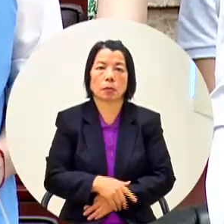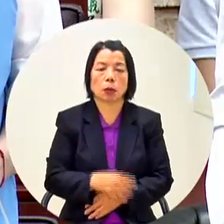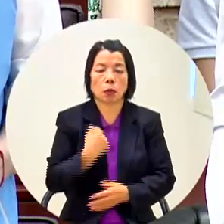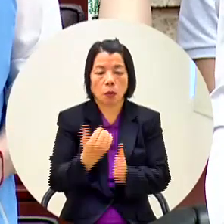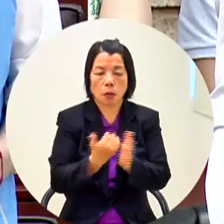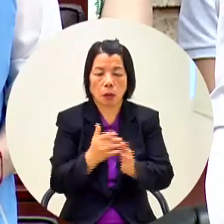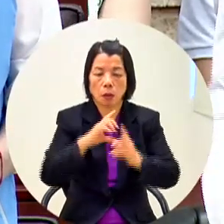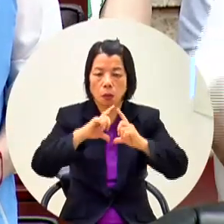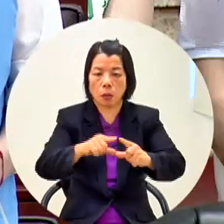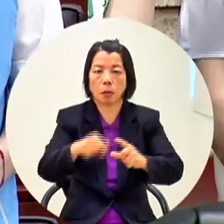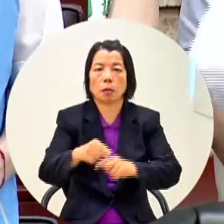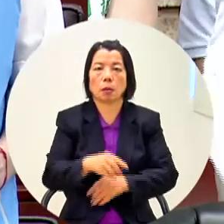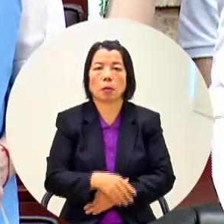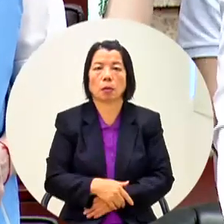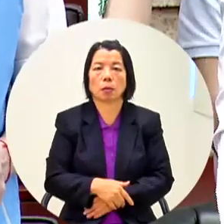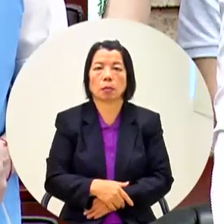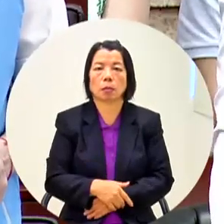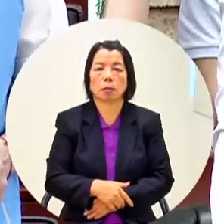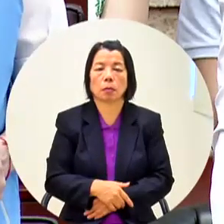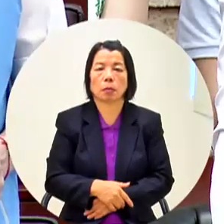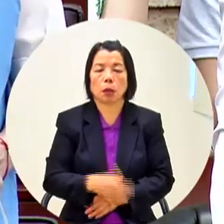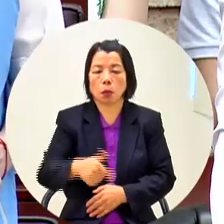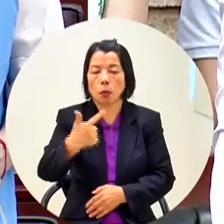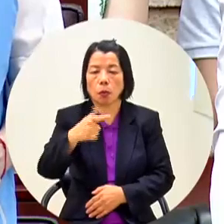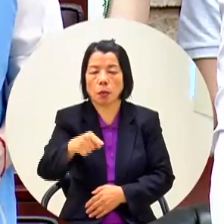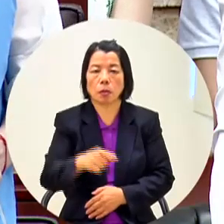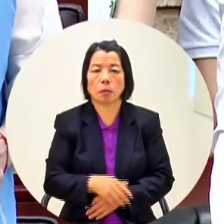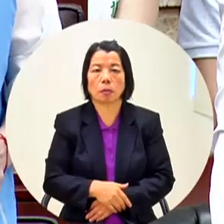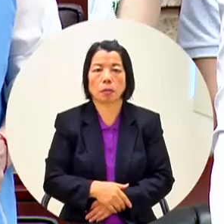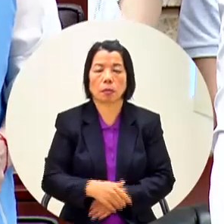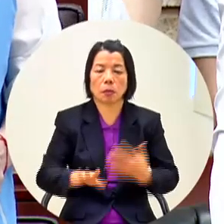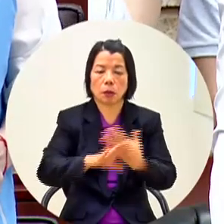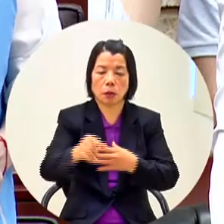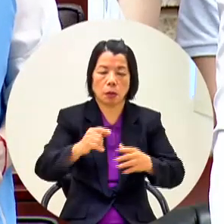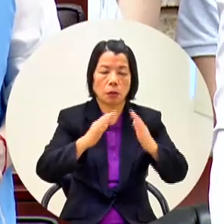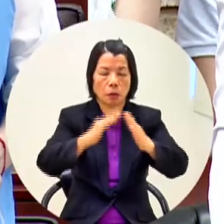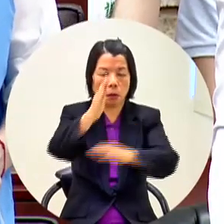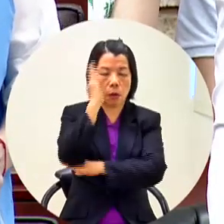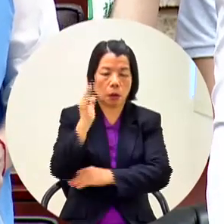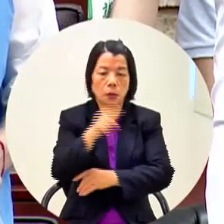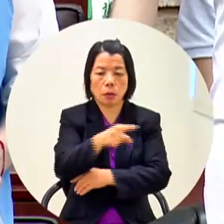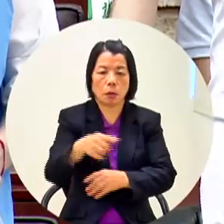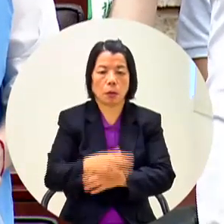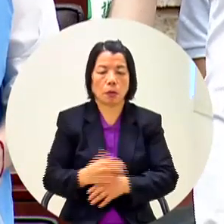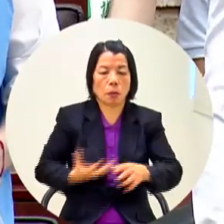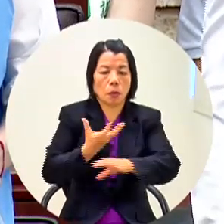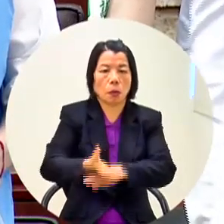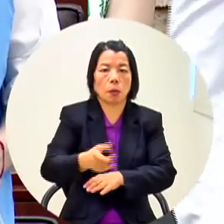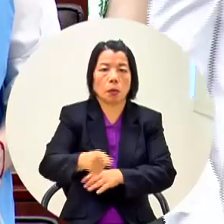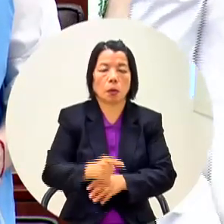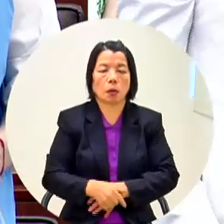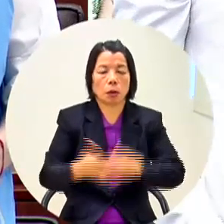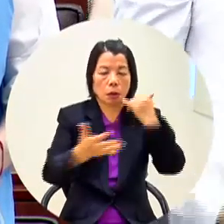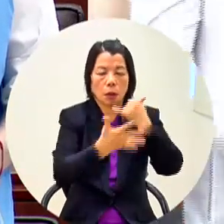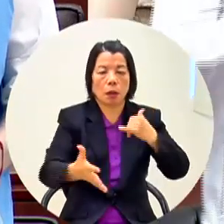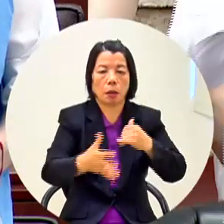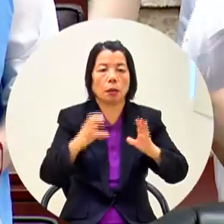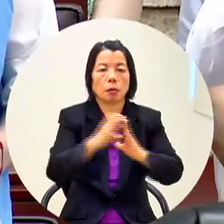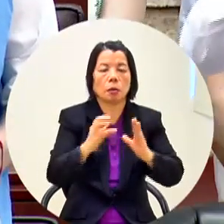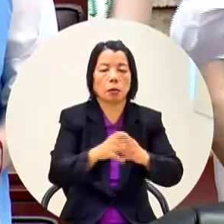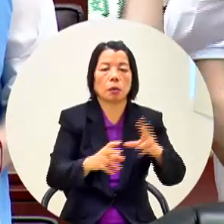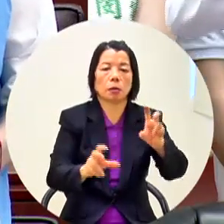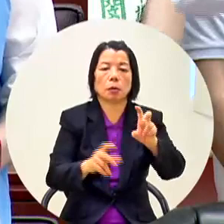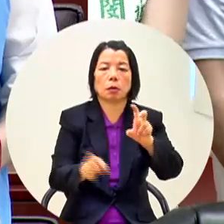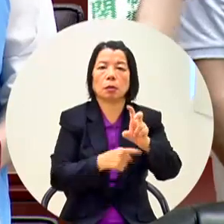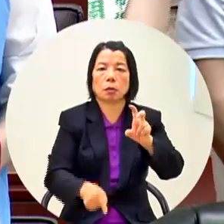个问题，我先让我讲完好吗？ 快讲。 另外一点，市政府同仁所投入的，海洋局有70位。 我